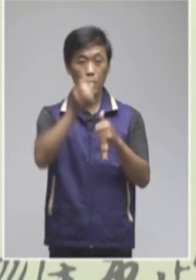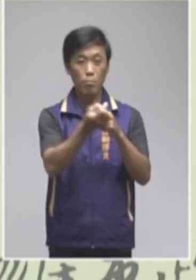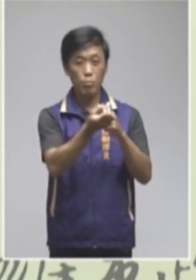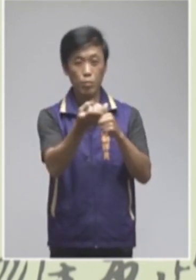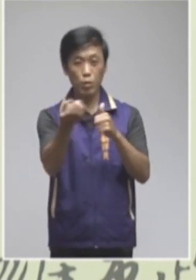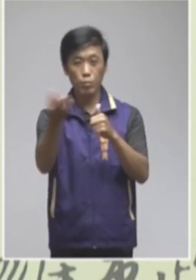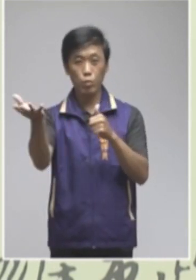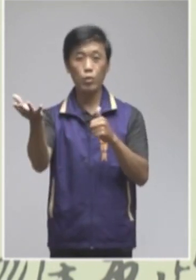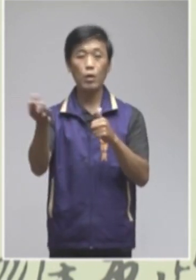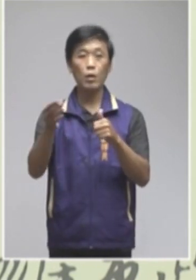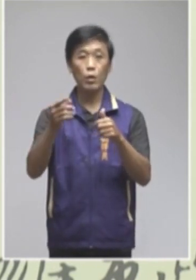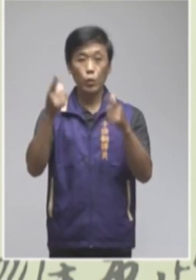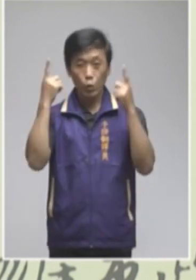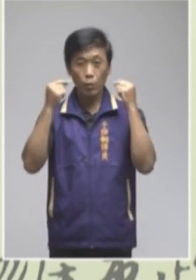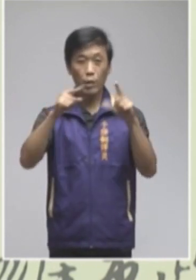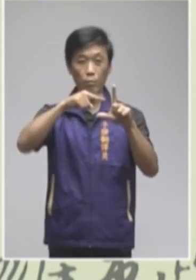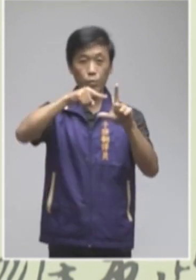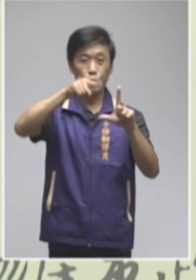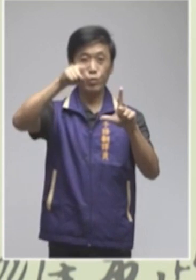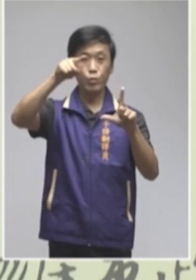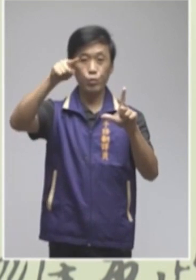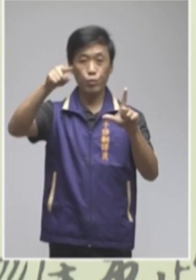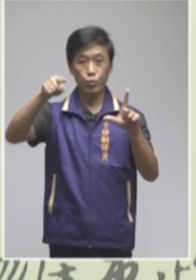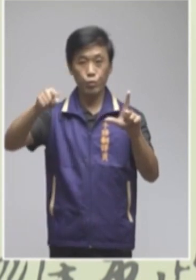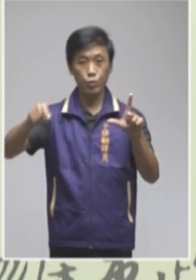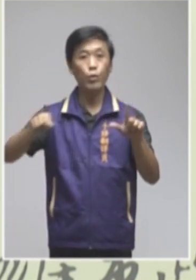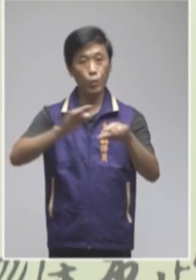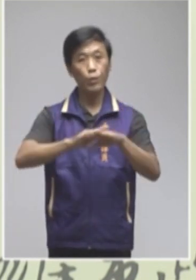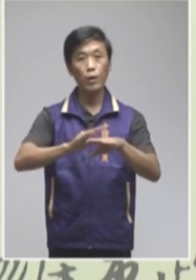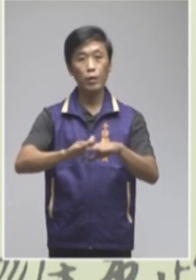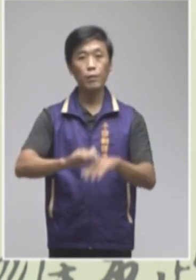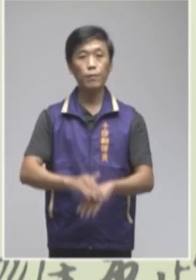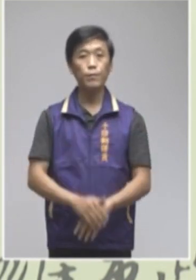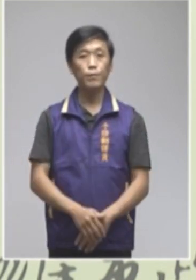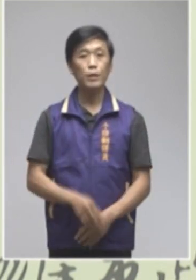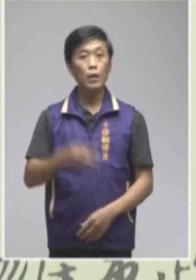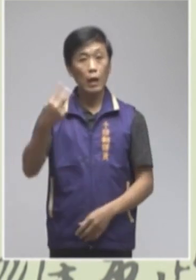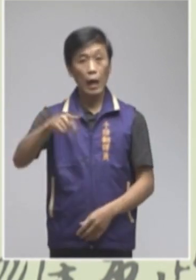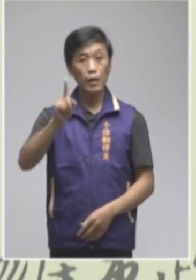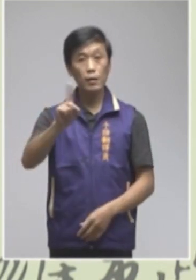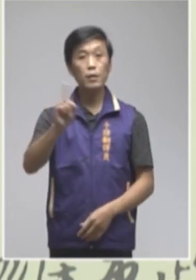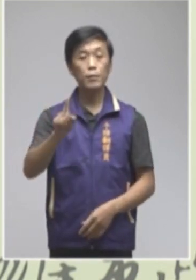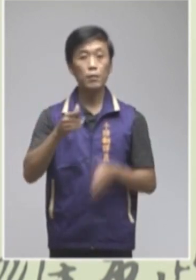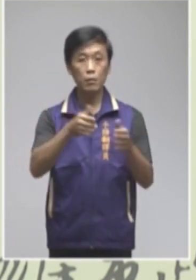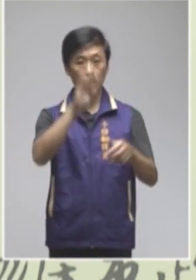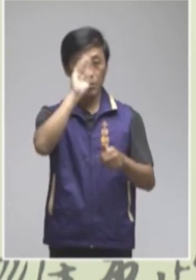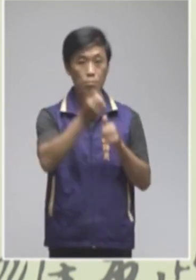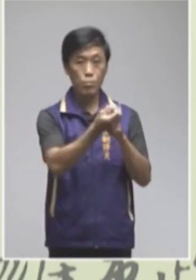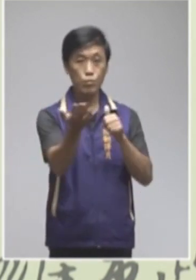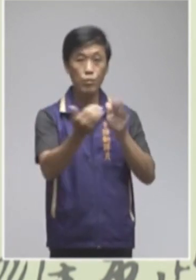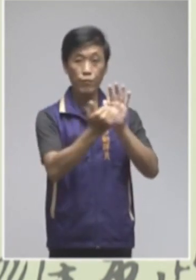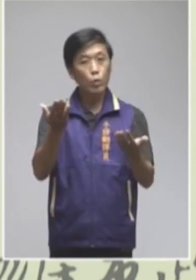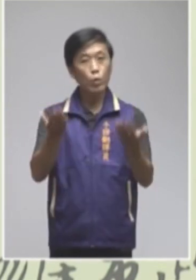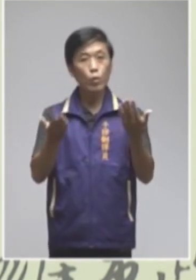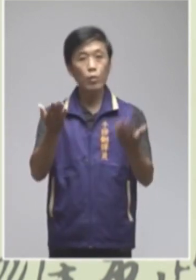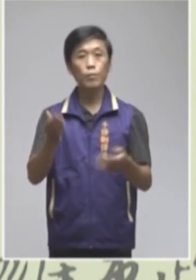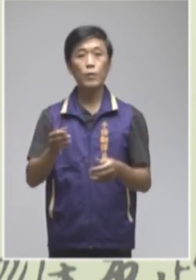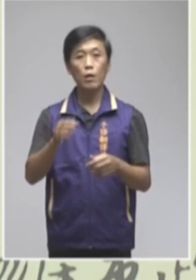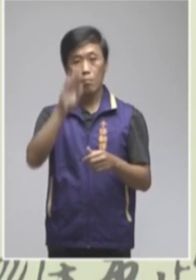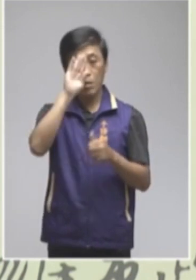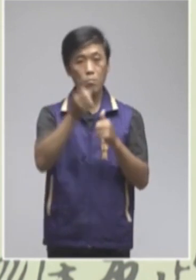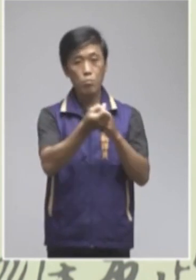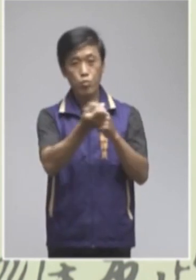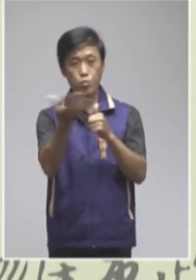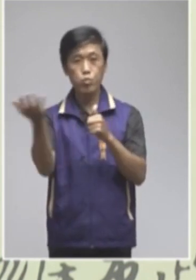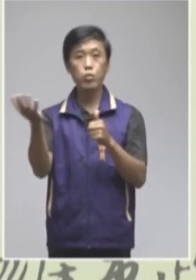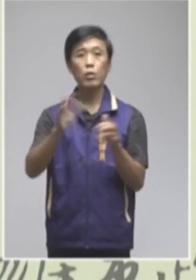的从高峰会慢慢的往下走，那另外一个当然是跟疫苗的覆盖率有关，盛行率，